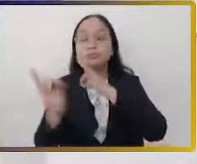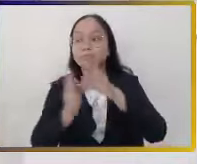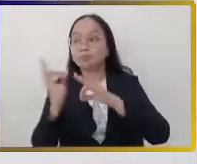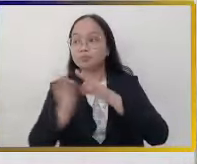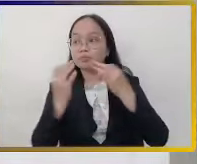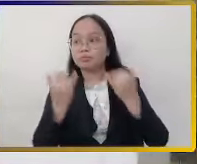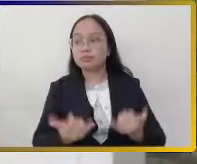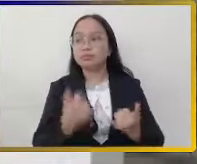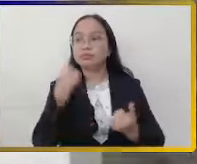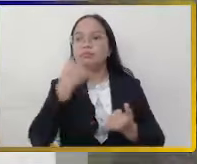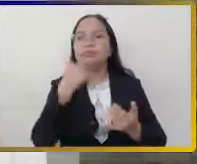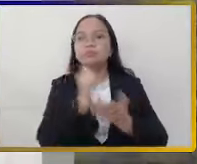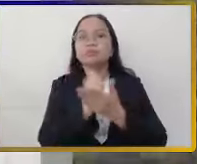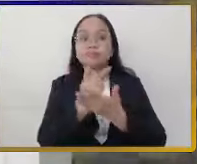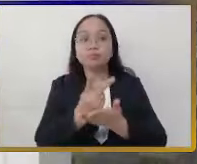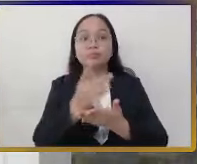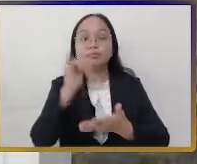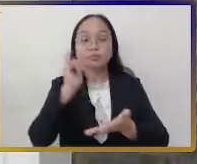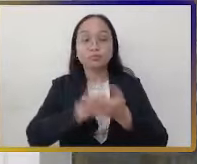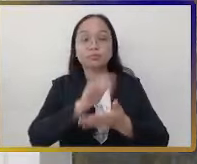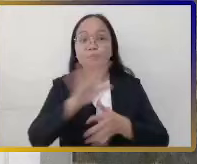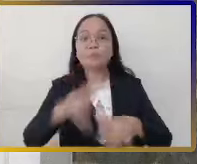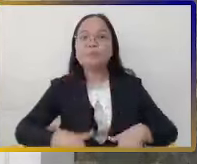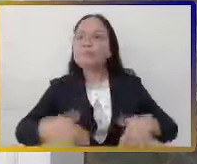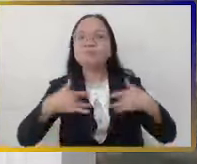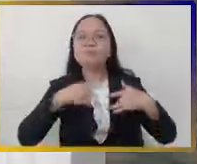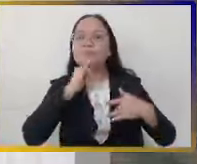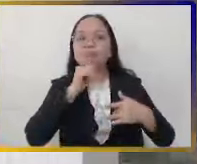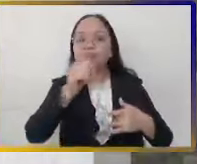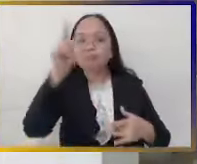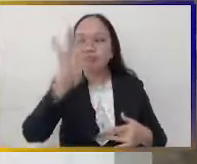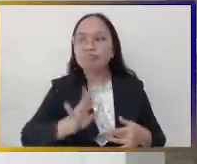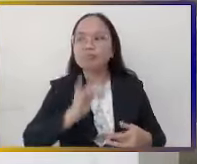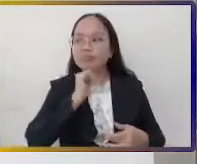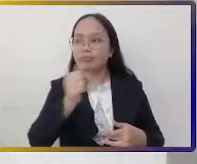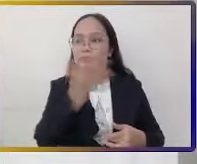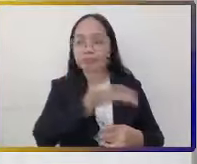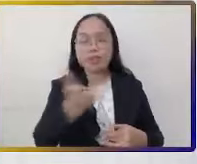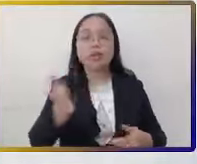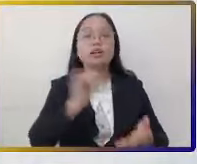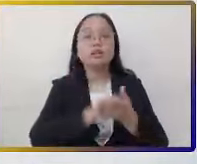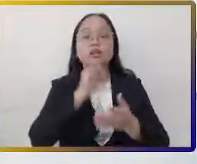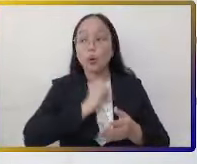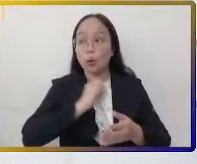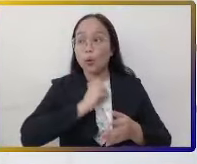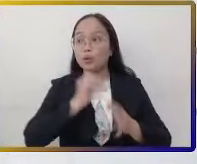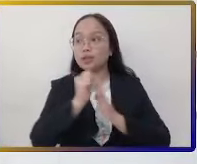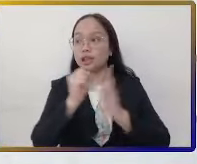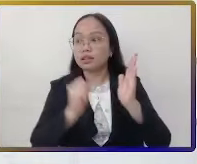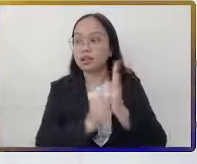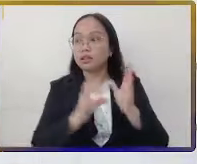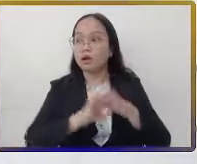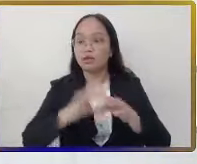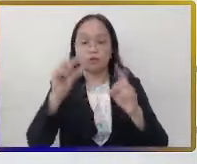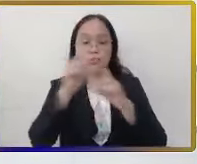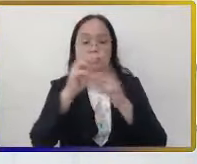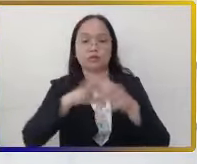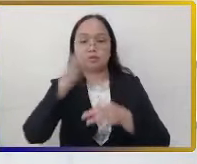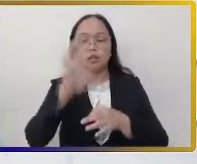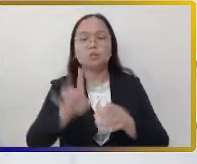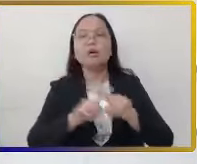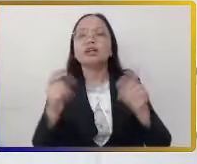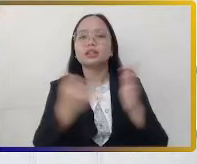nag-a-approve na ngayon ng buhay mo, ay hindi na ang Diyos, hindi na ikaw, hindi na ayon sa standard ng salita ng Diyos, kundi ayon